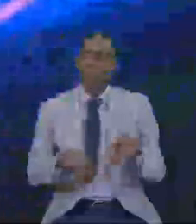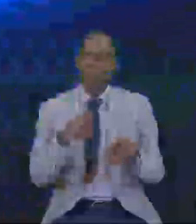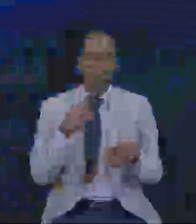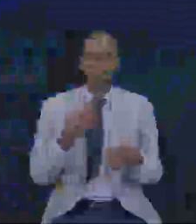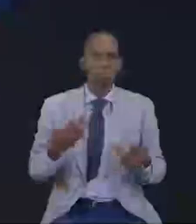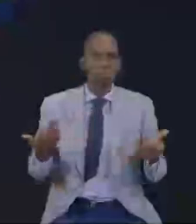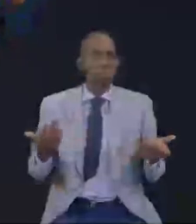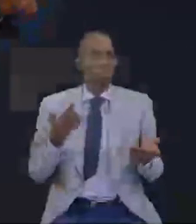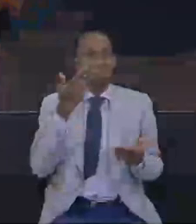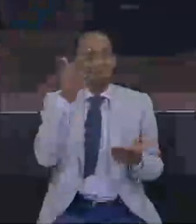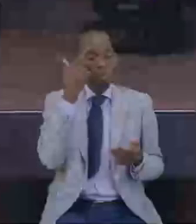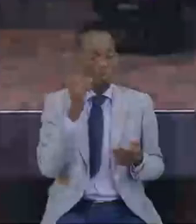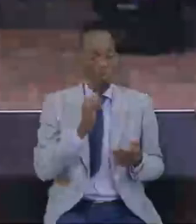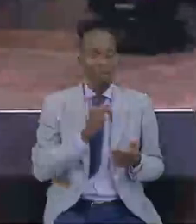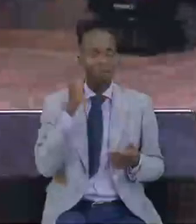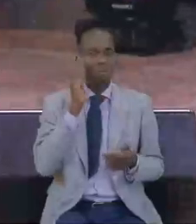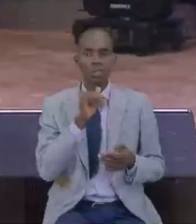pas